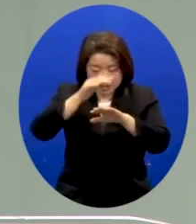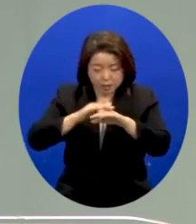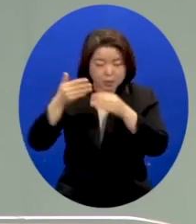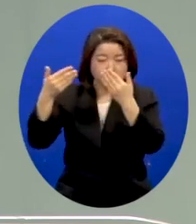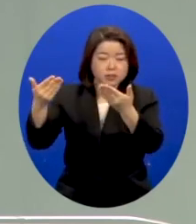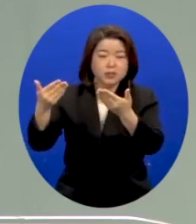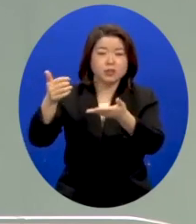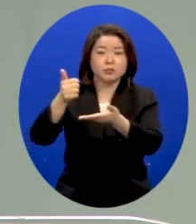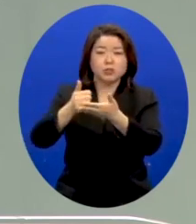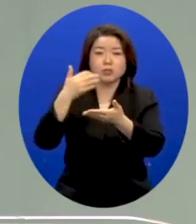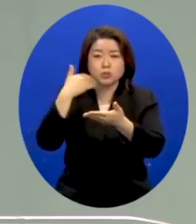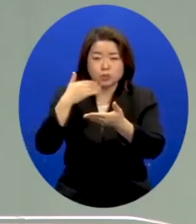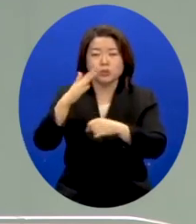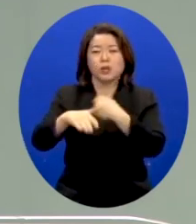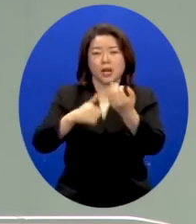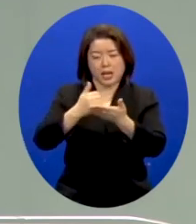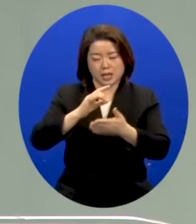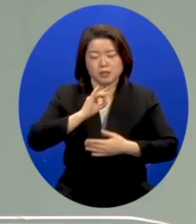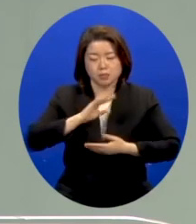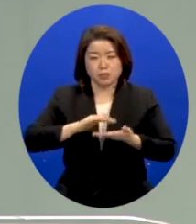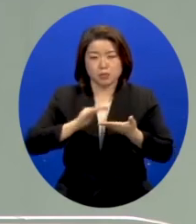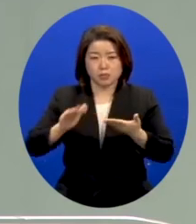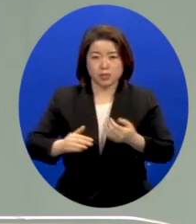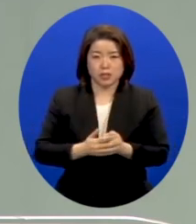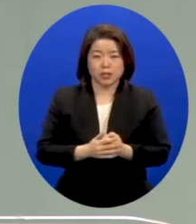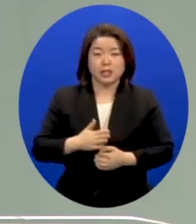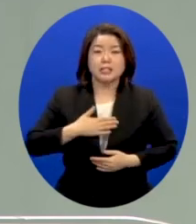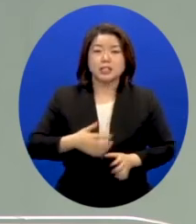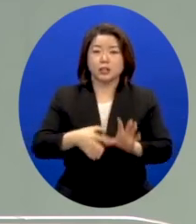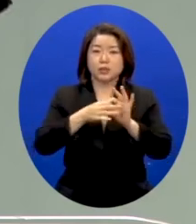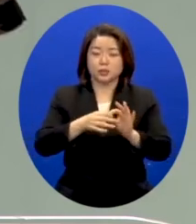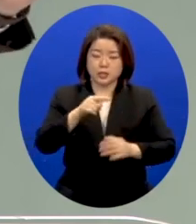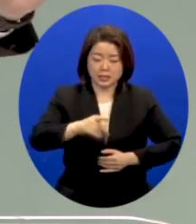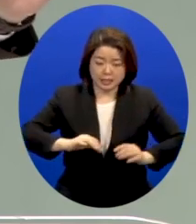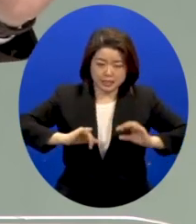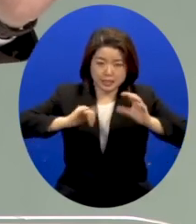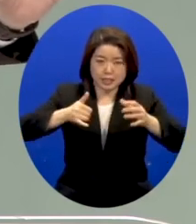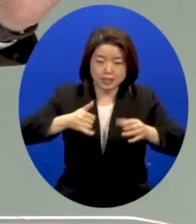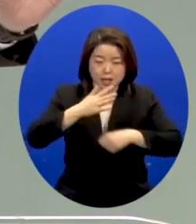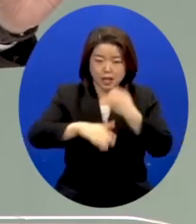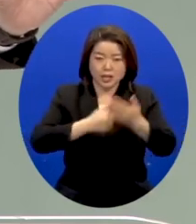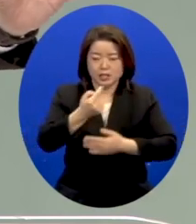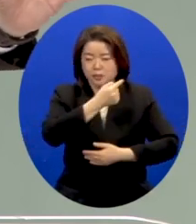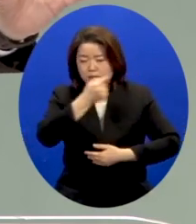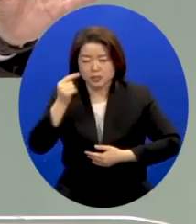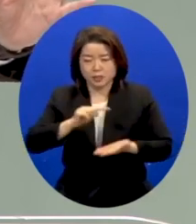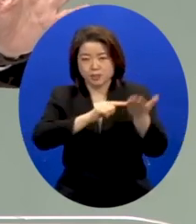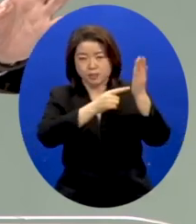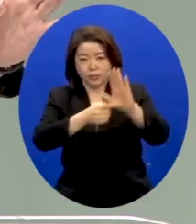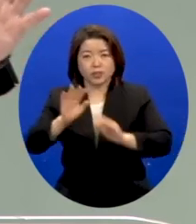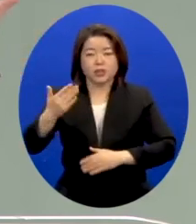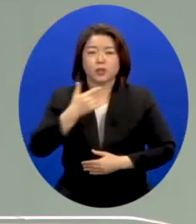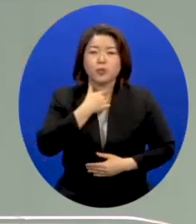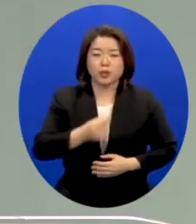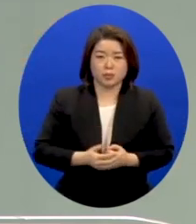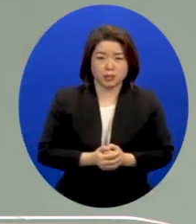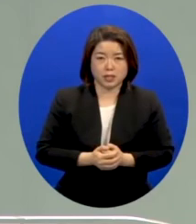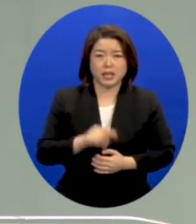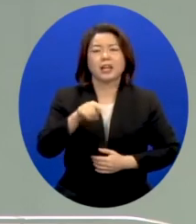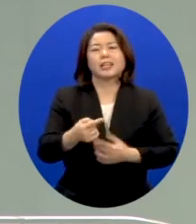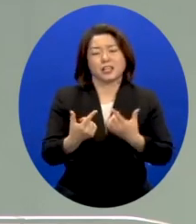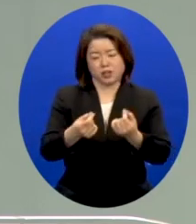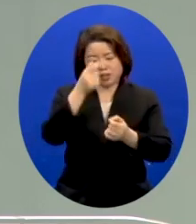없습니다 저를 통해서 이 세상에 하나님이 증거 되길 원합니다 우리 이렇게